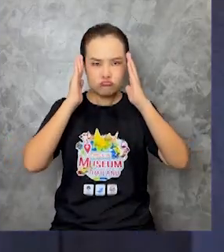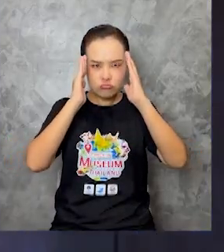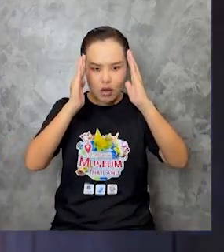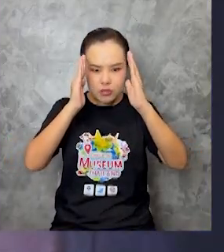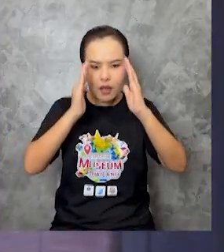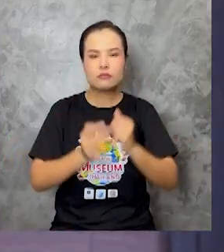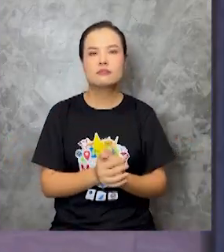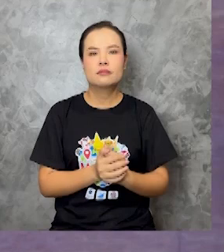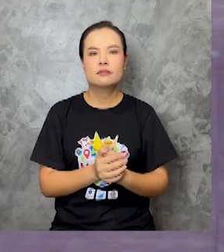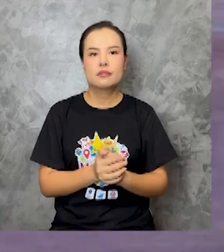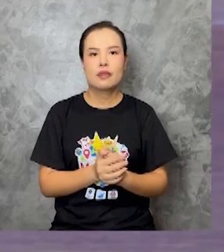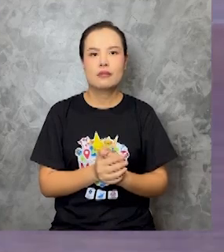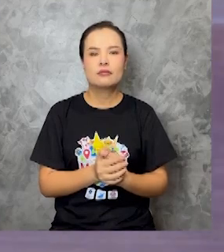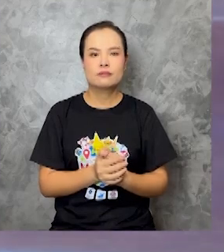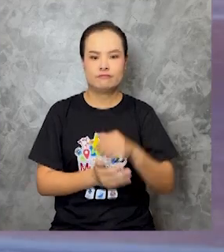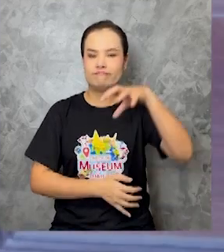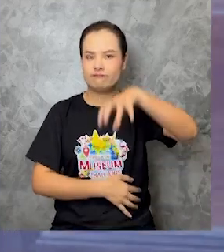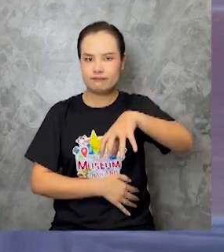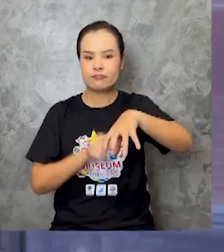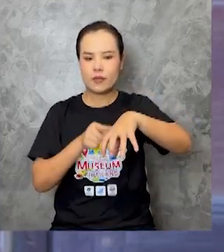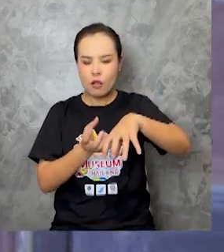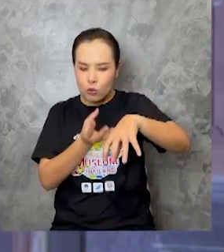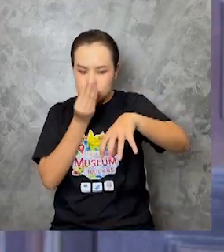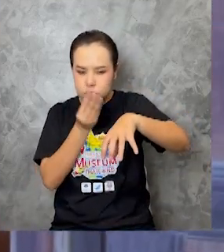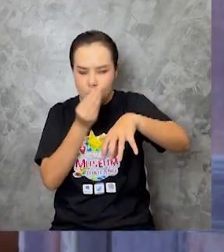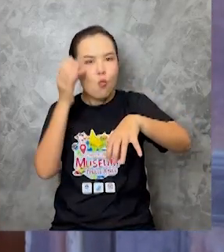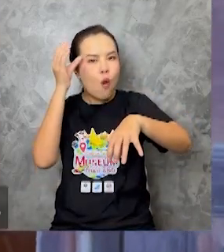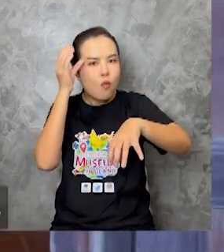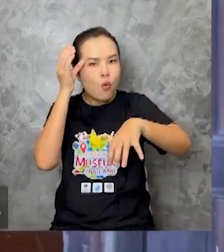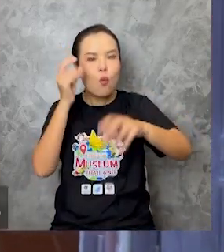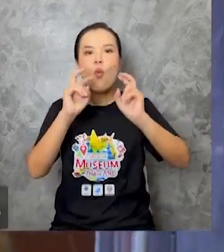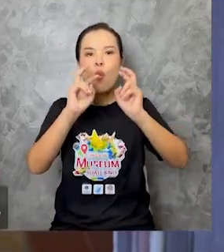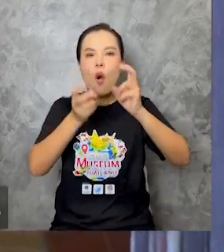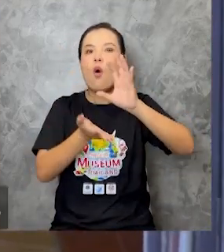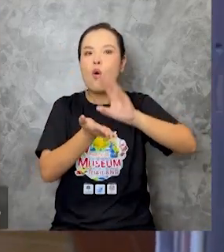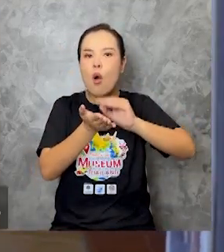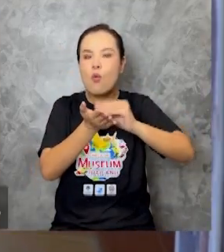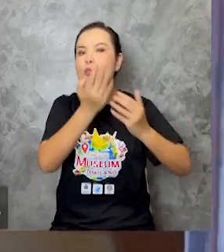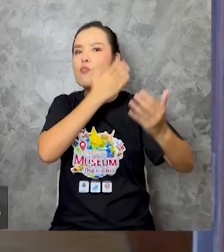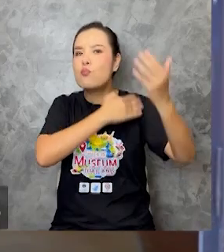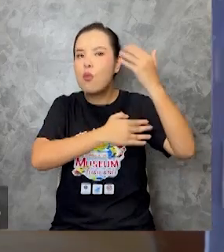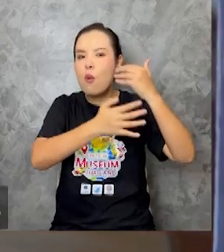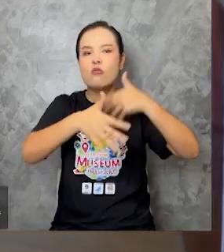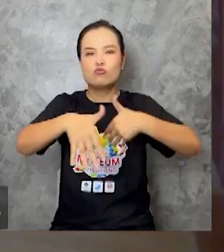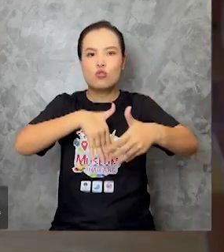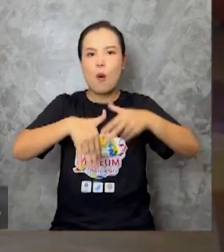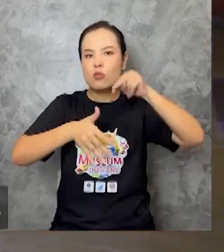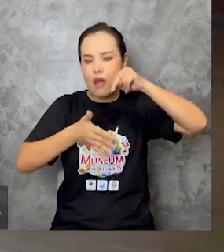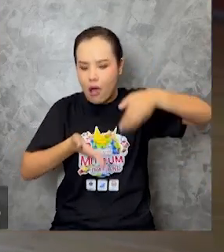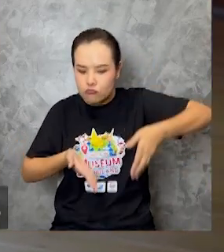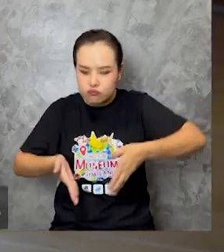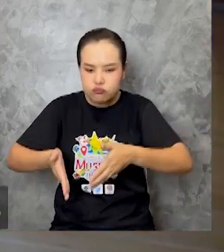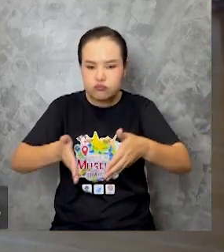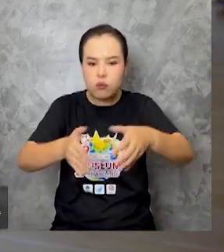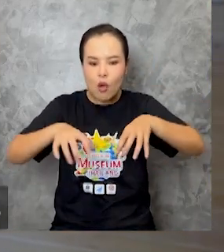จะทำให้บ้านหลังนี้ค่ะเป็นแหล่งเรียนรู้เป็นศูนย์เรียนรู้เรื่องราวข้อมูลของชุมชนริมน้ำจันทบุรีของจังหวัด